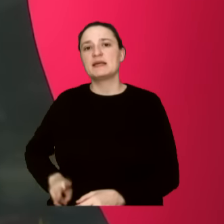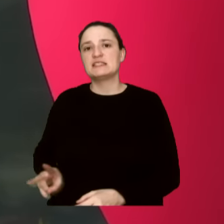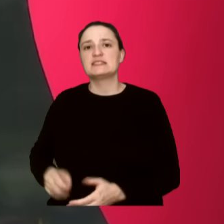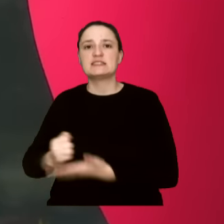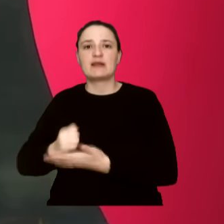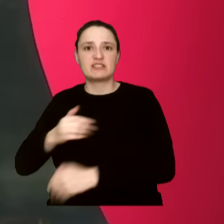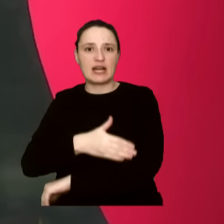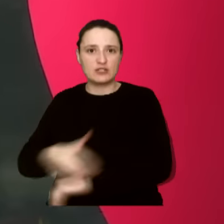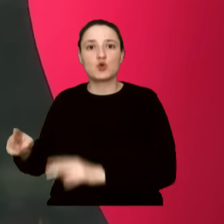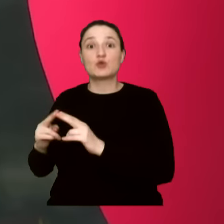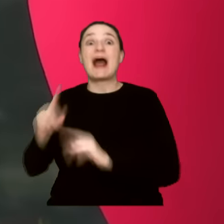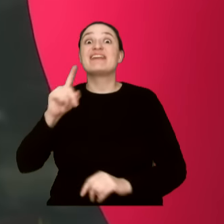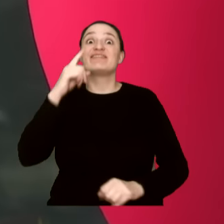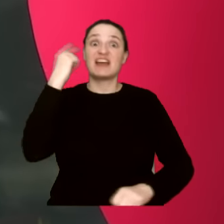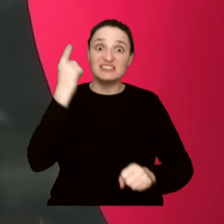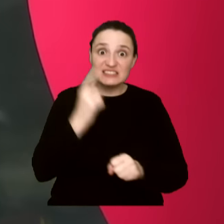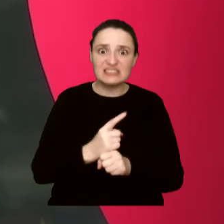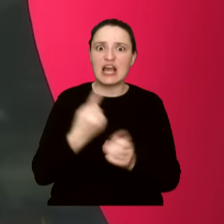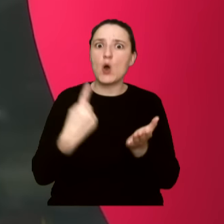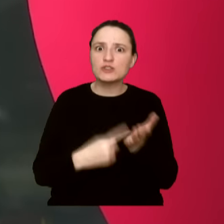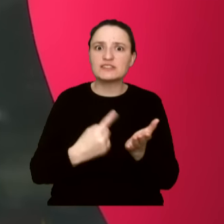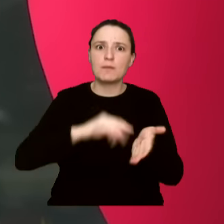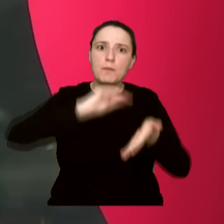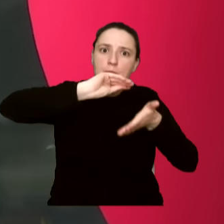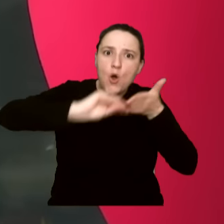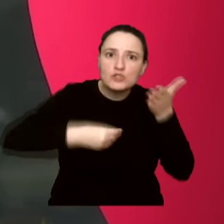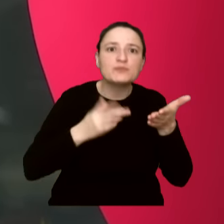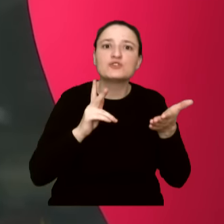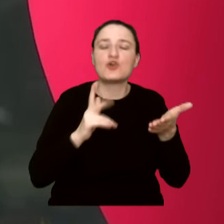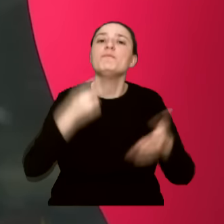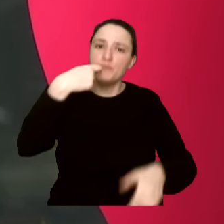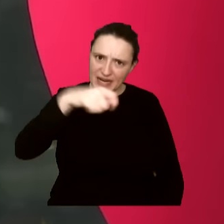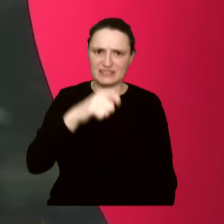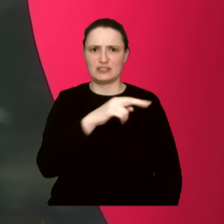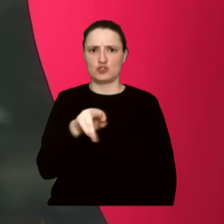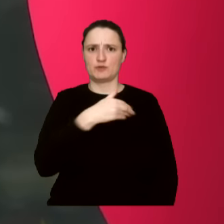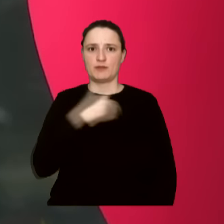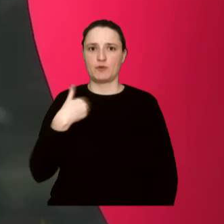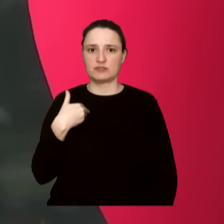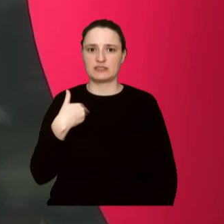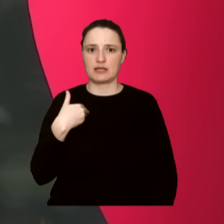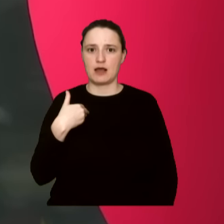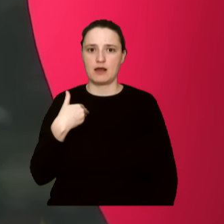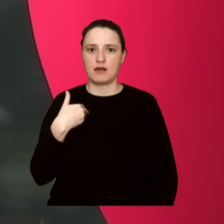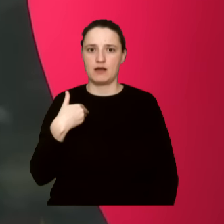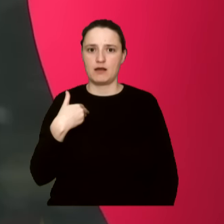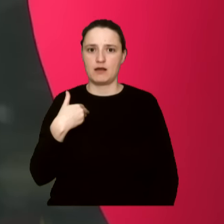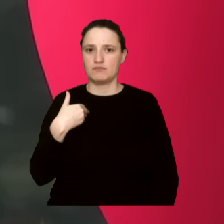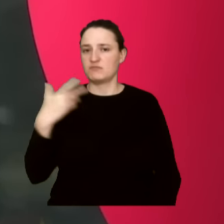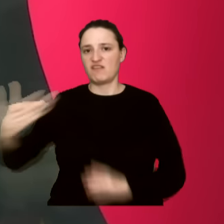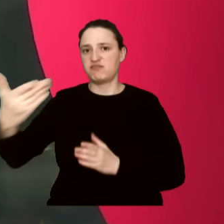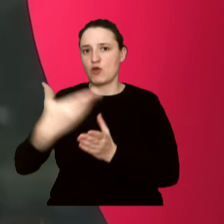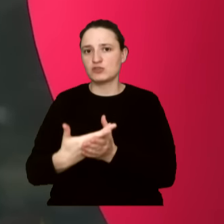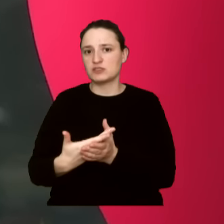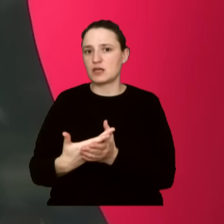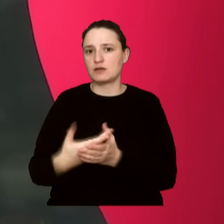ale decyzja w tym zakresie, czyli dosłownie nominację podpisuje prezydent Rzeczypospolitej Polskiej. Żaden taki wniosek